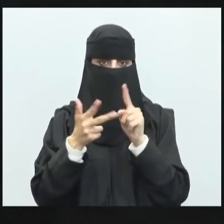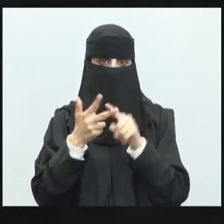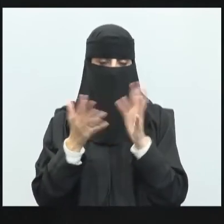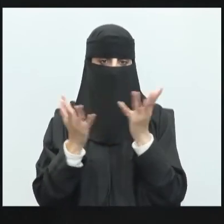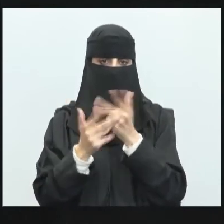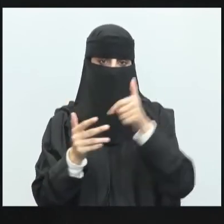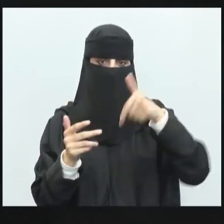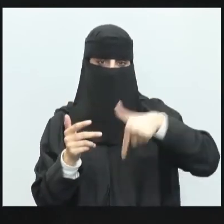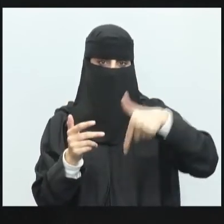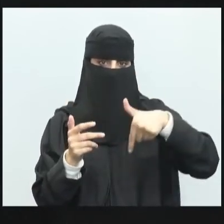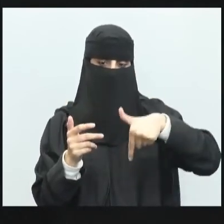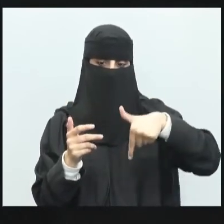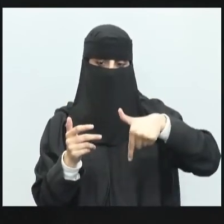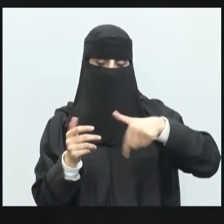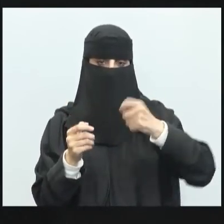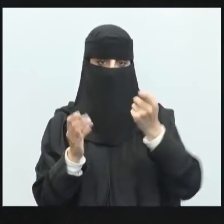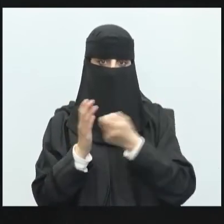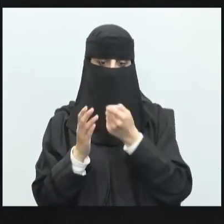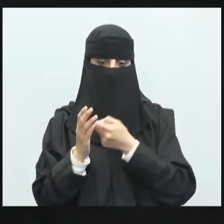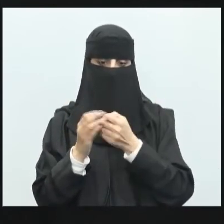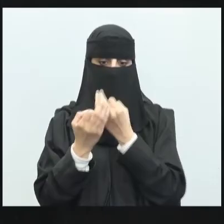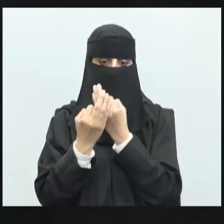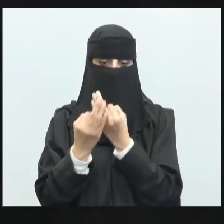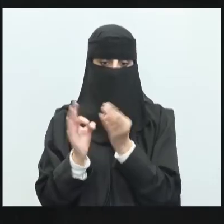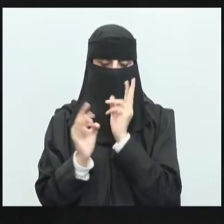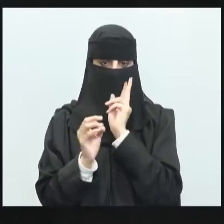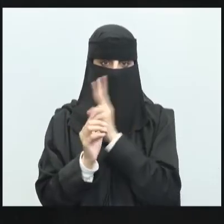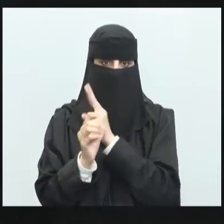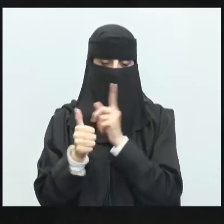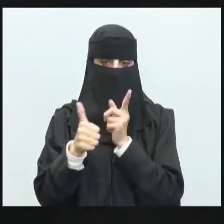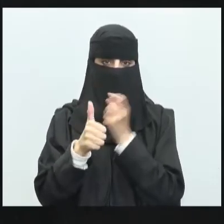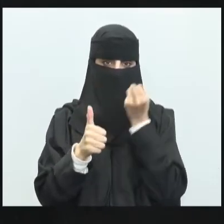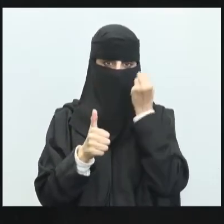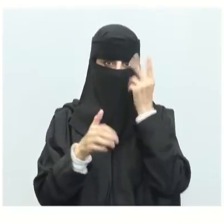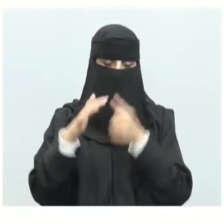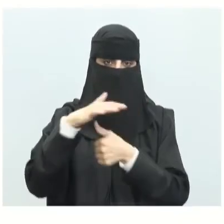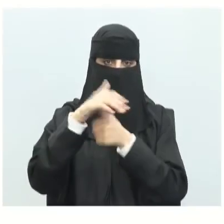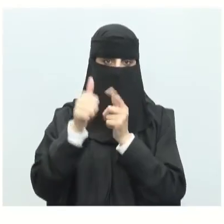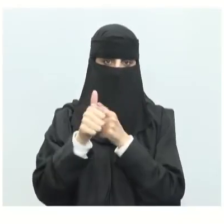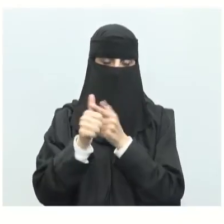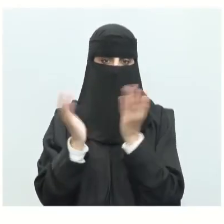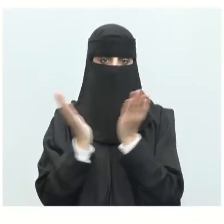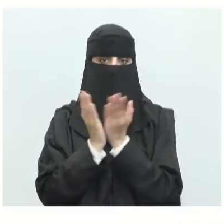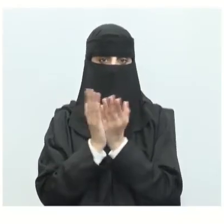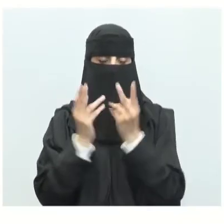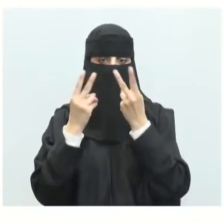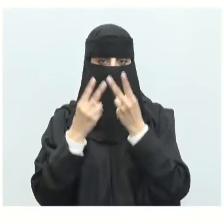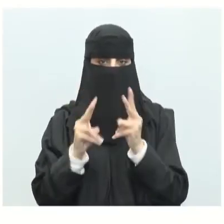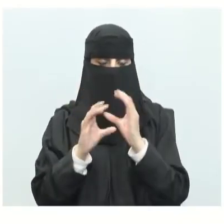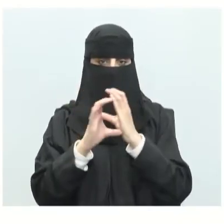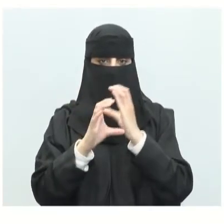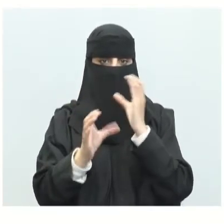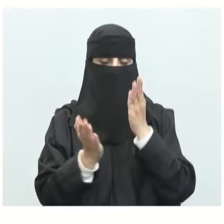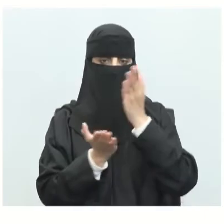النص الرئيسه ثم نقوم بكتابتها بهذا الشكل الفكره الاولى تنظيم او الفكره الاولى